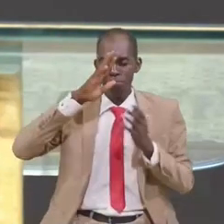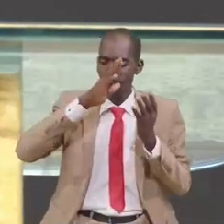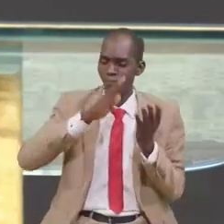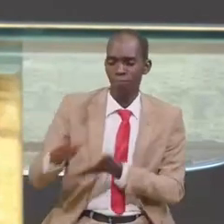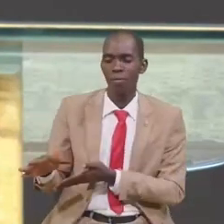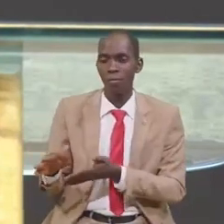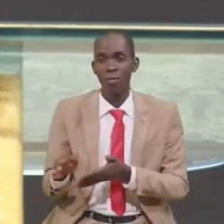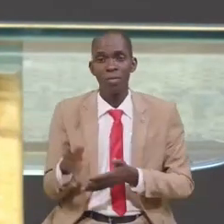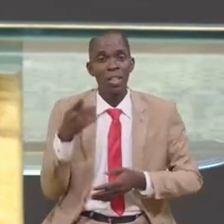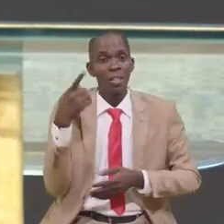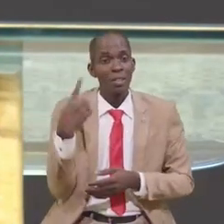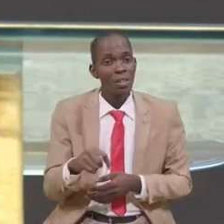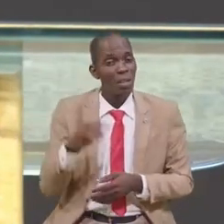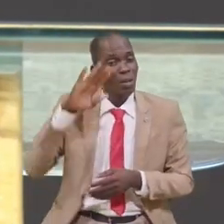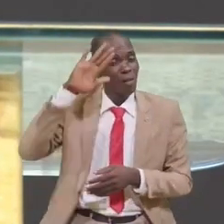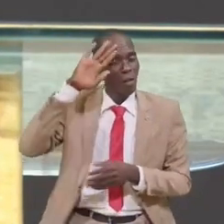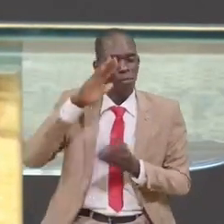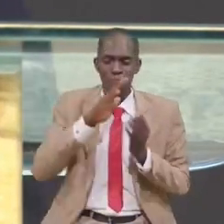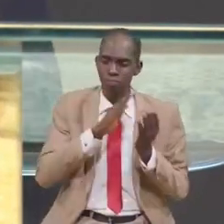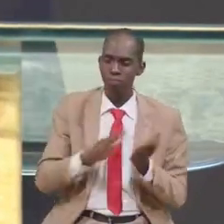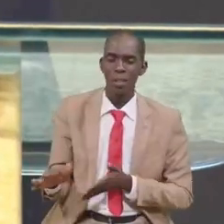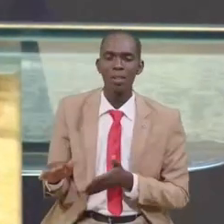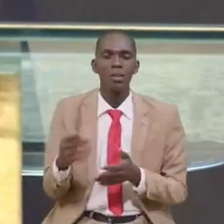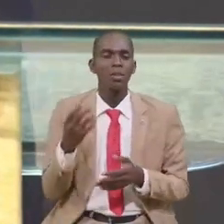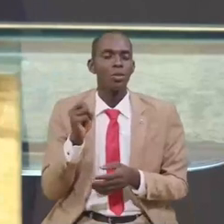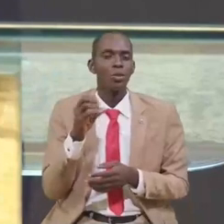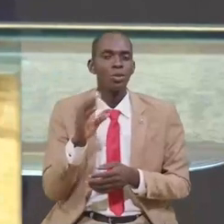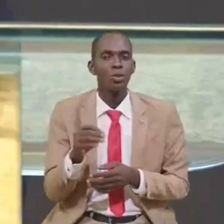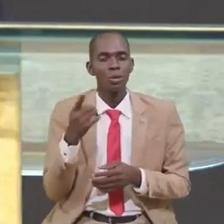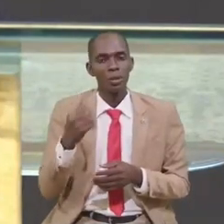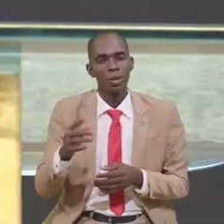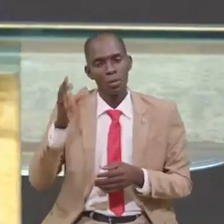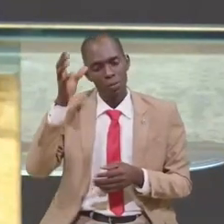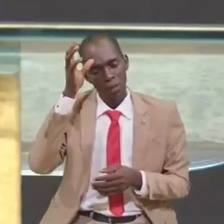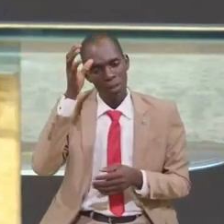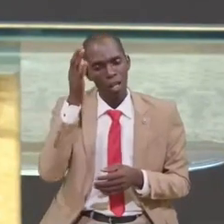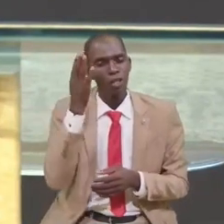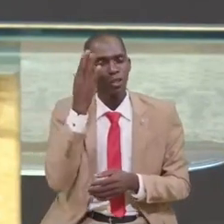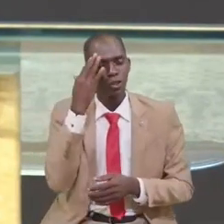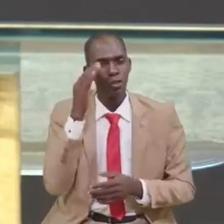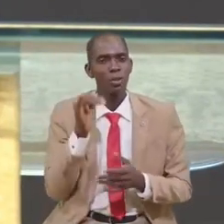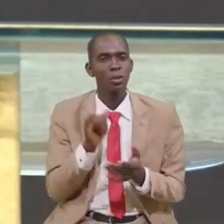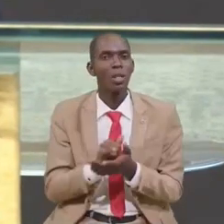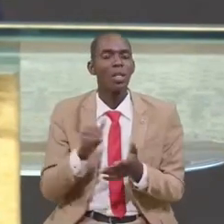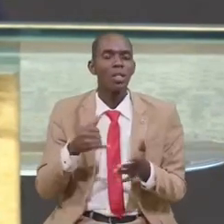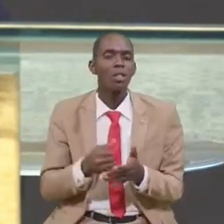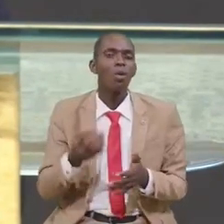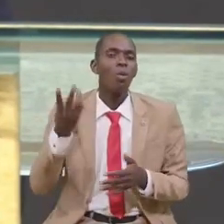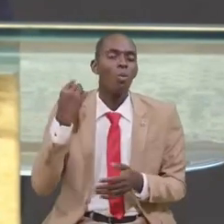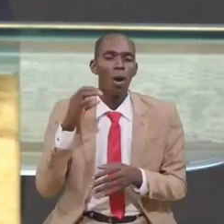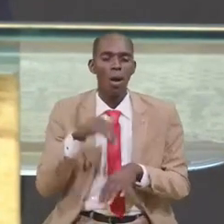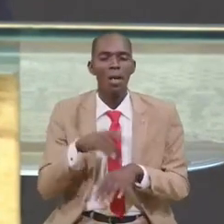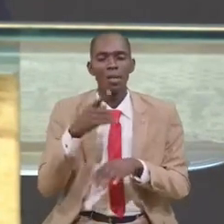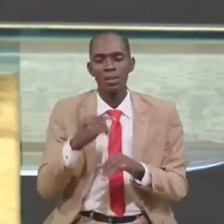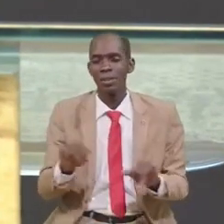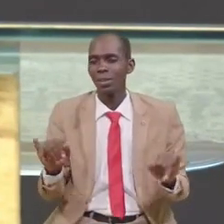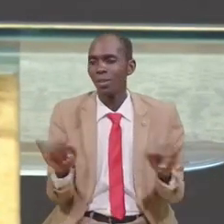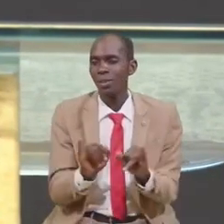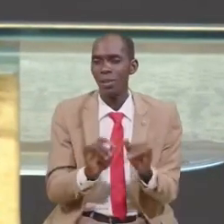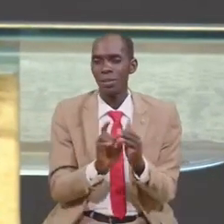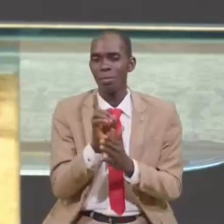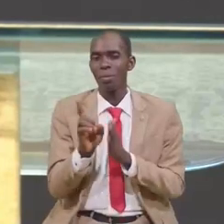La fièvre l'a quitté. Le père reconnut que c'était à cette heure-là